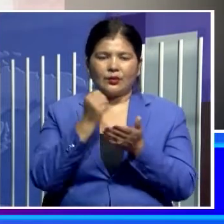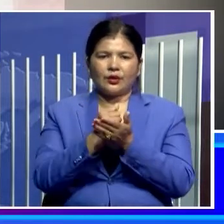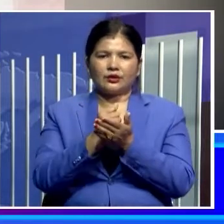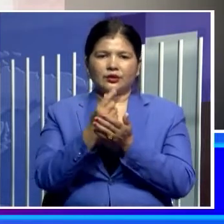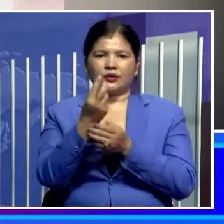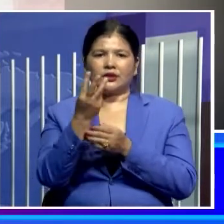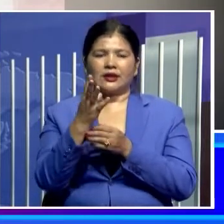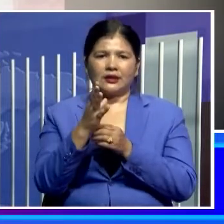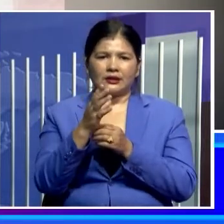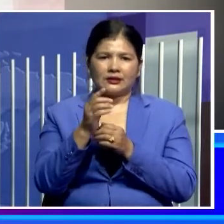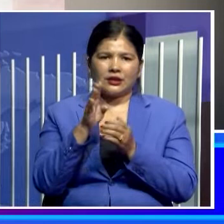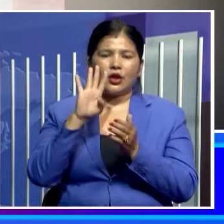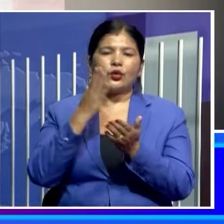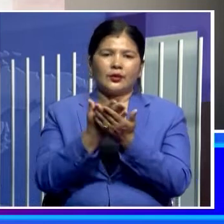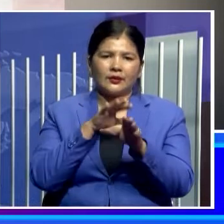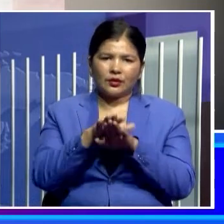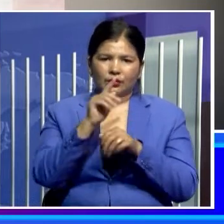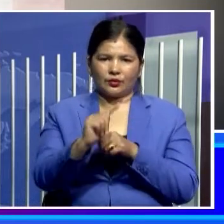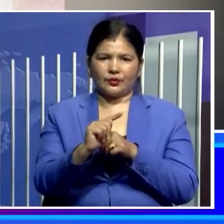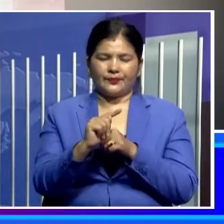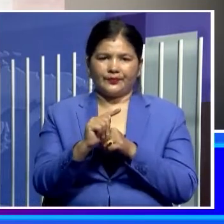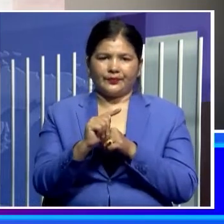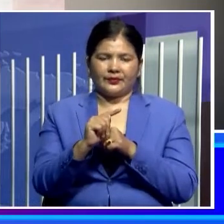मतगणनालाई, उम्मेदवारहरूको